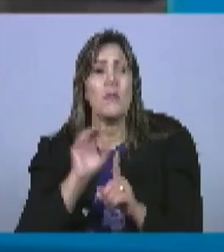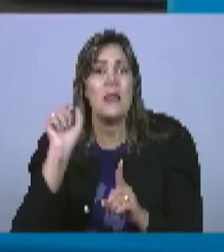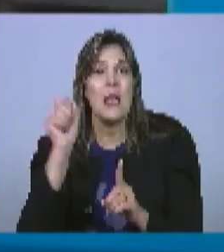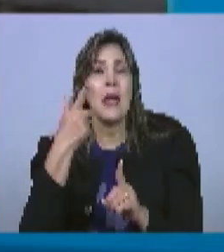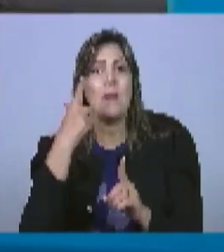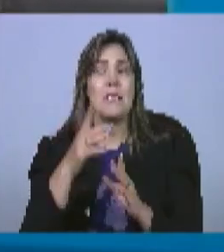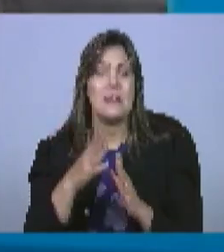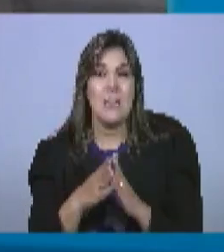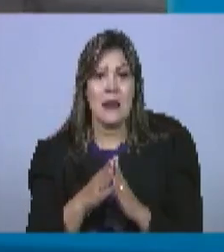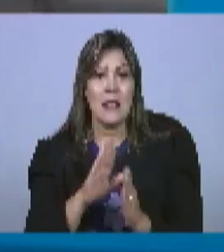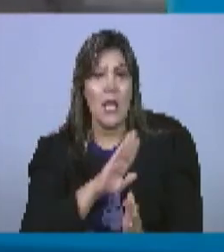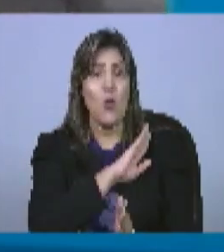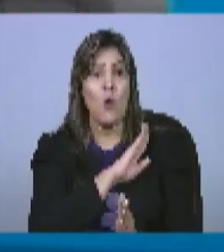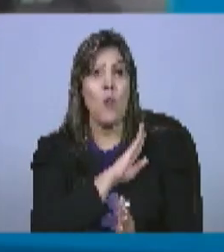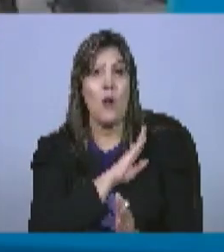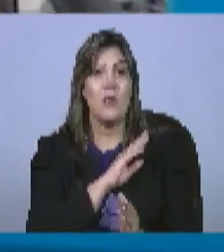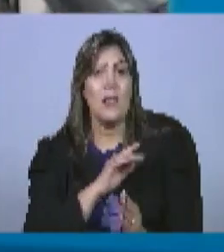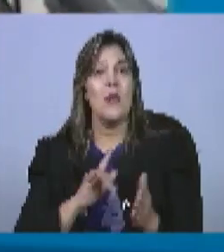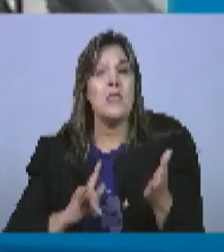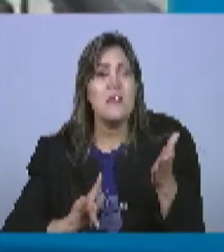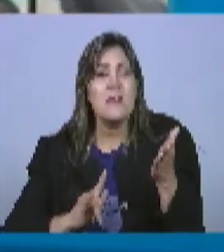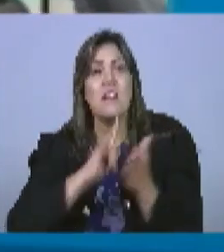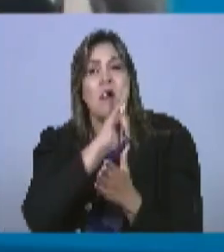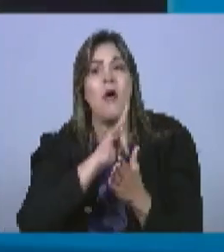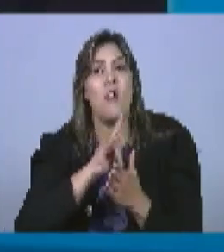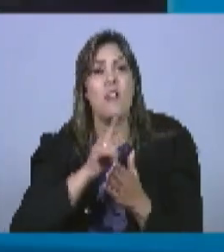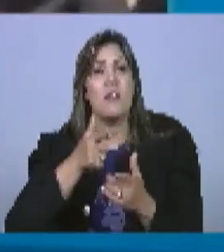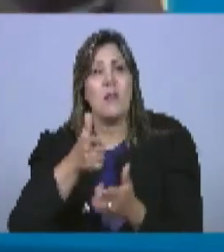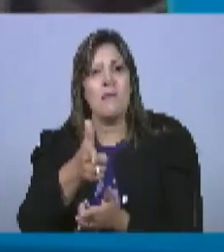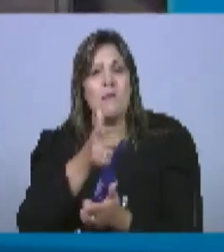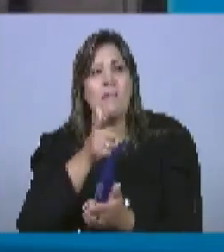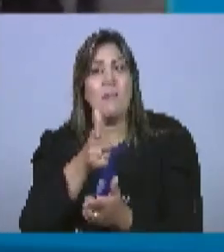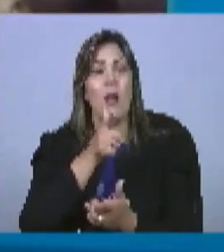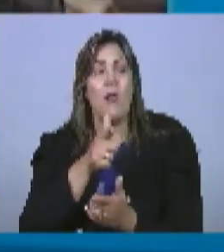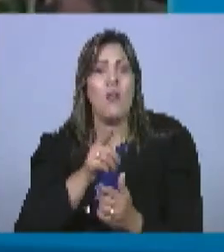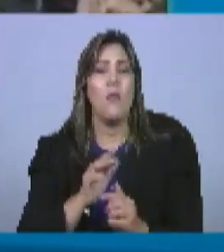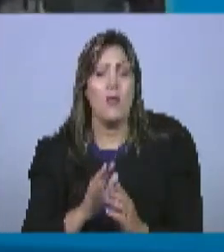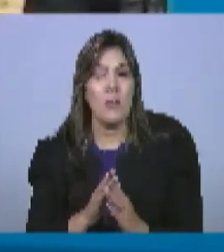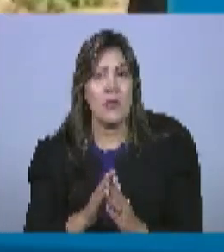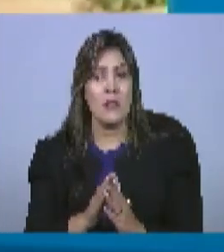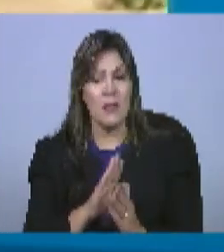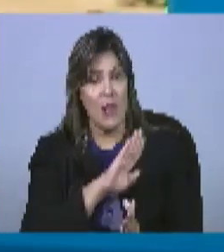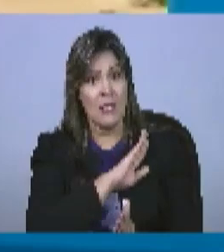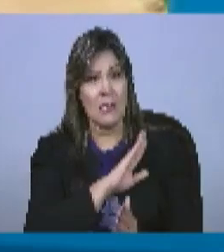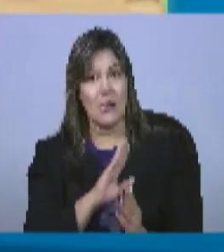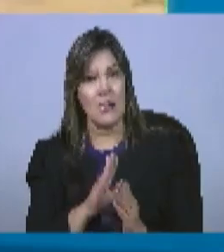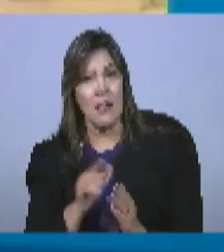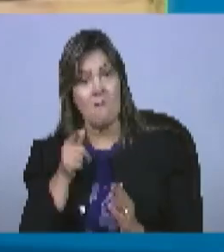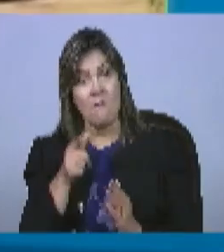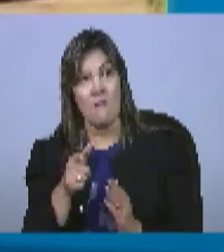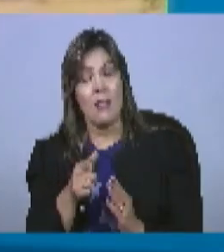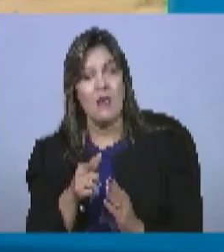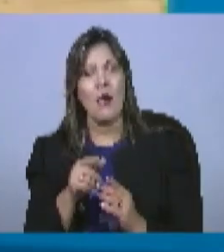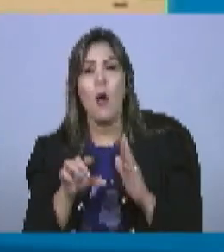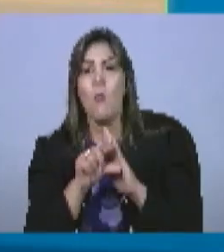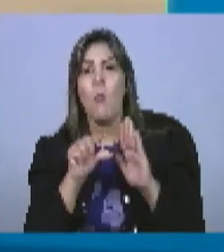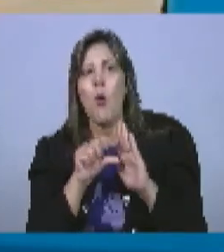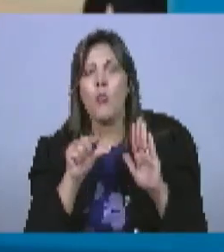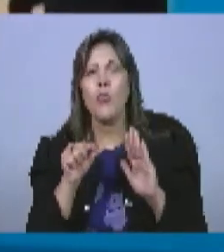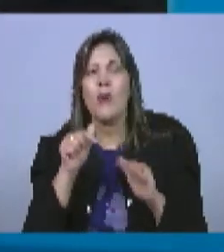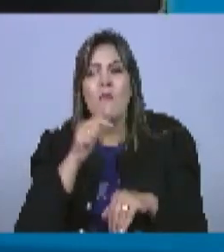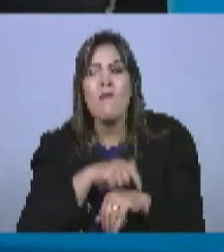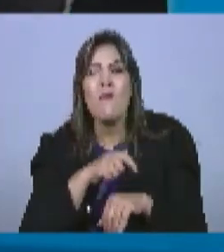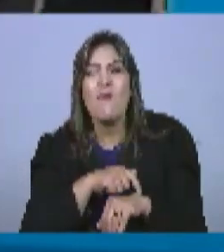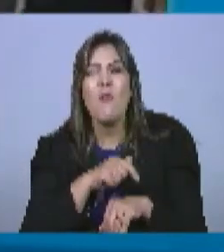التي تستخدم الطائرات المسيره في الهجوم على القواعد العسكريه طبعا الموضوع ده جه في وقت